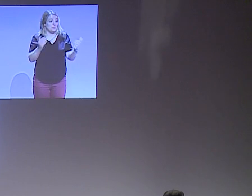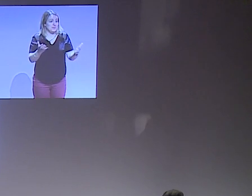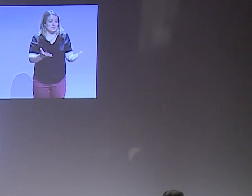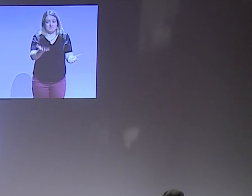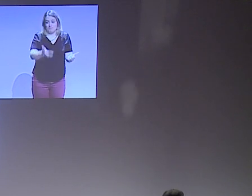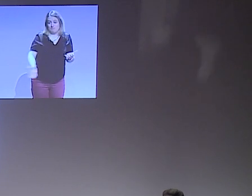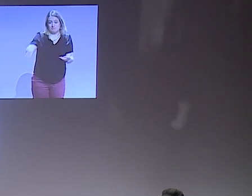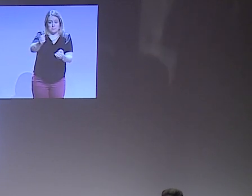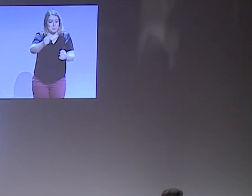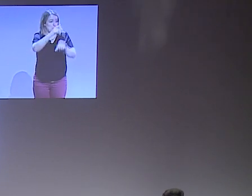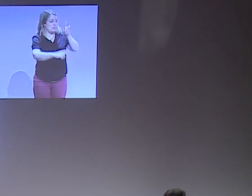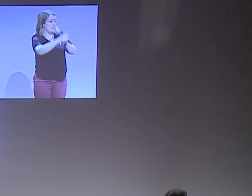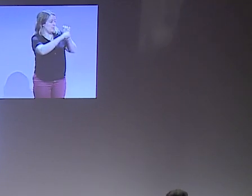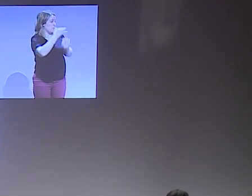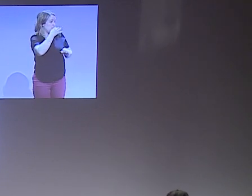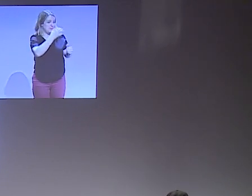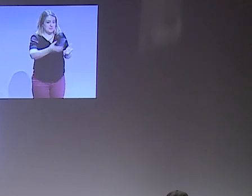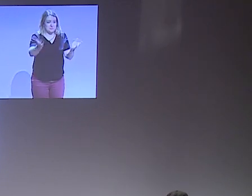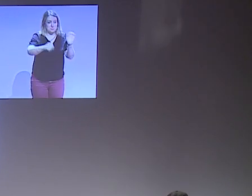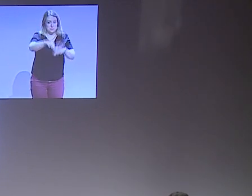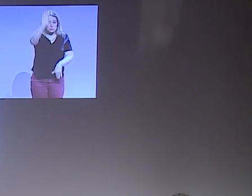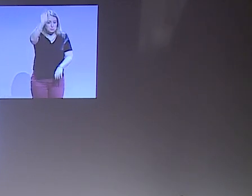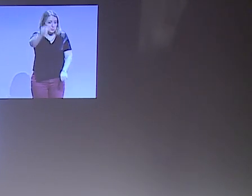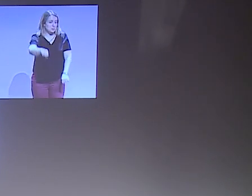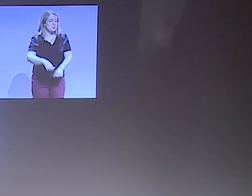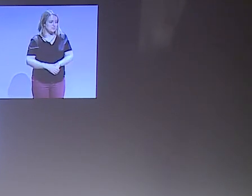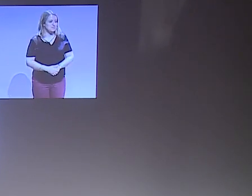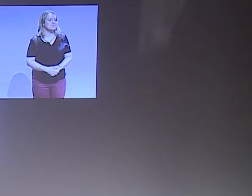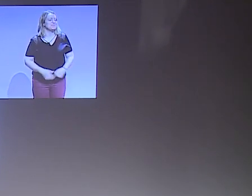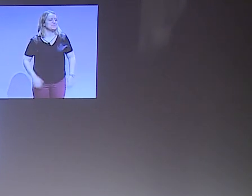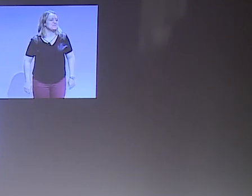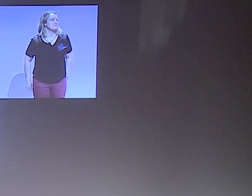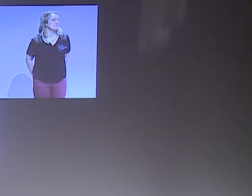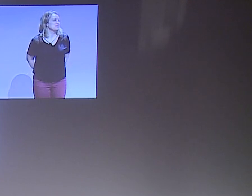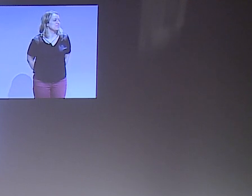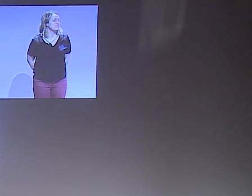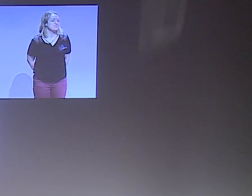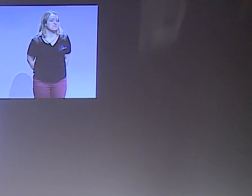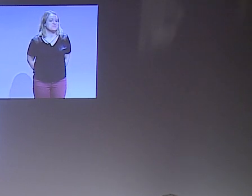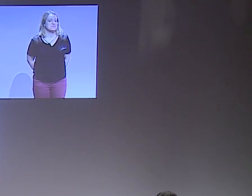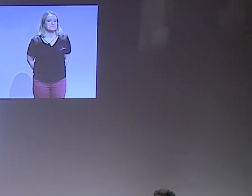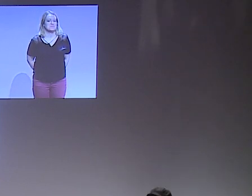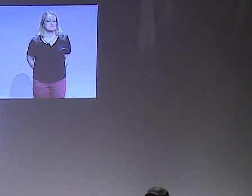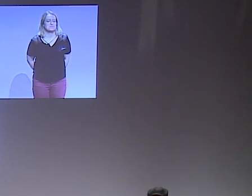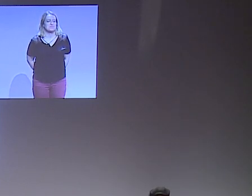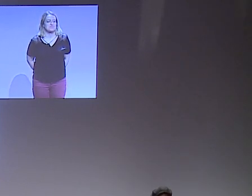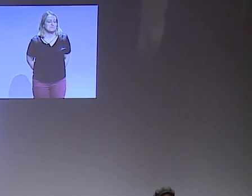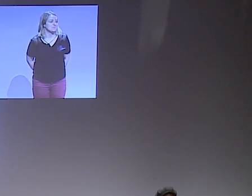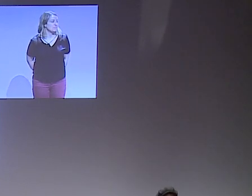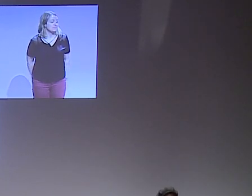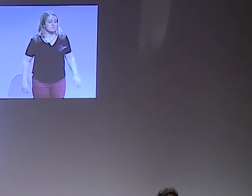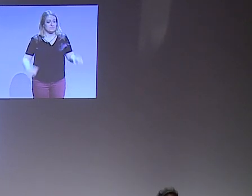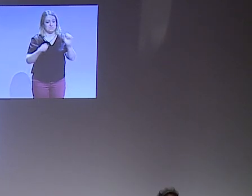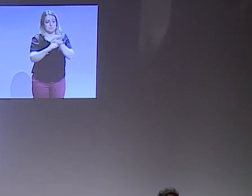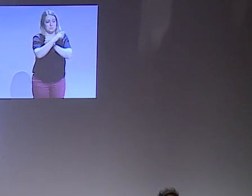C'est le temps des questions, donc n'hésitez pas à prendre le micro ou bien à poser votre question,